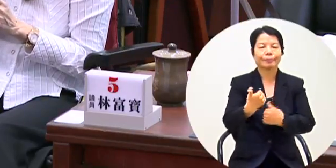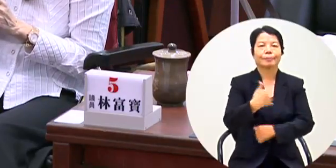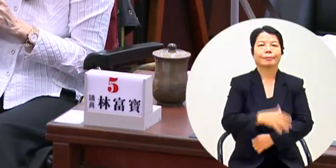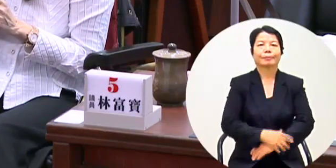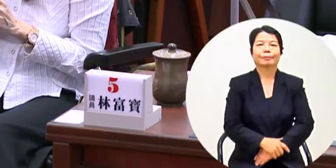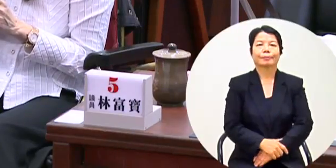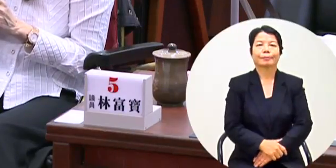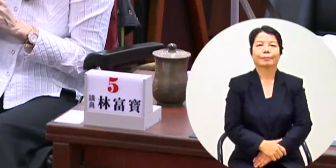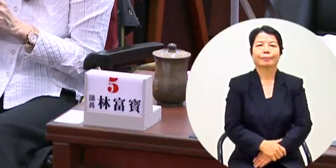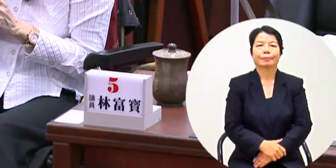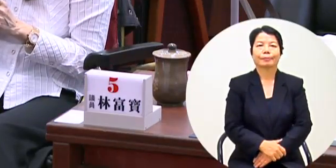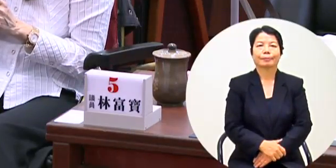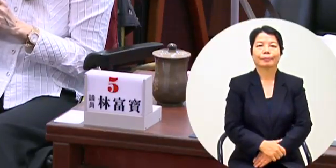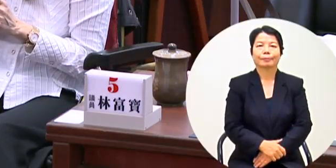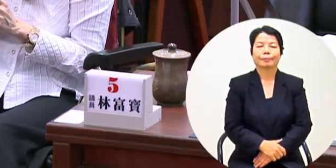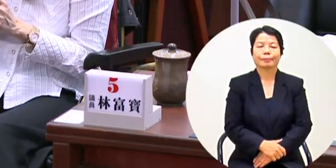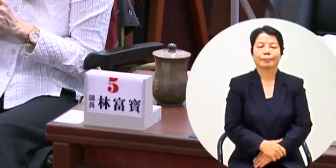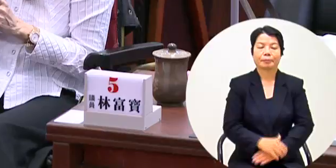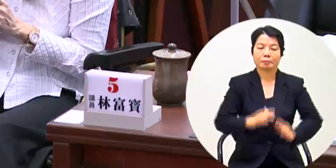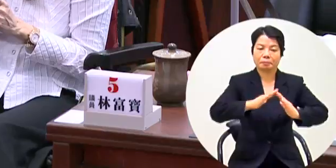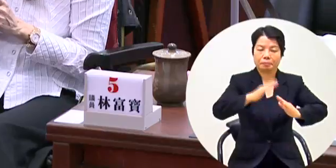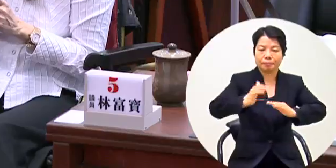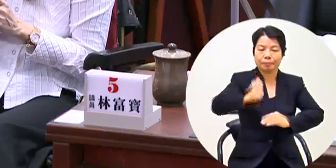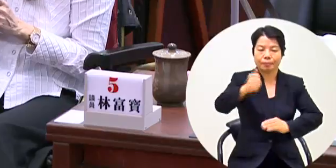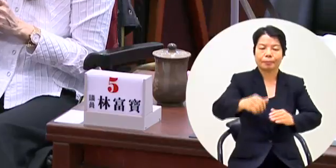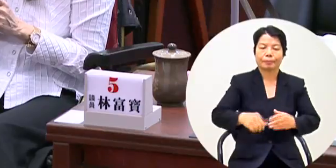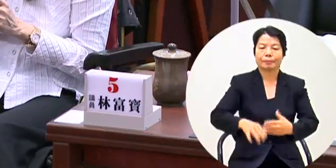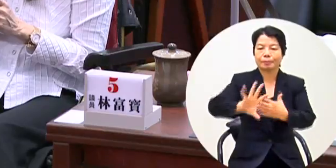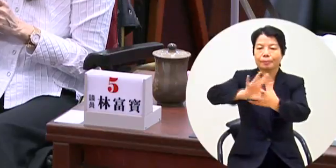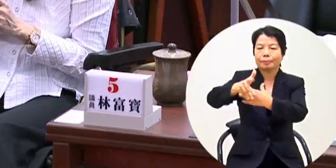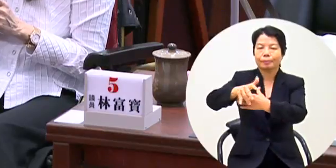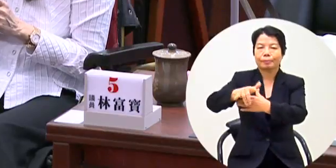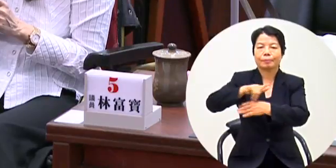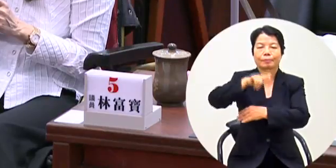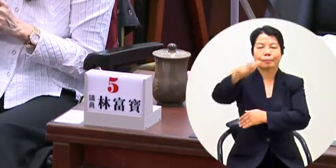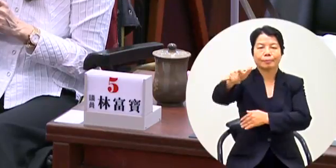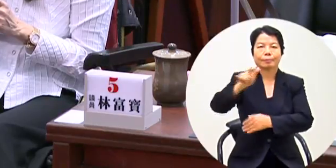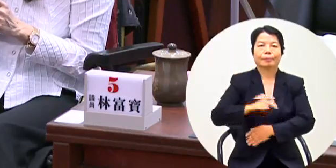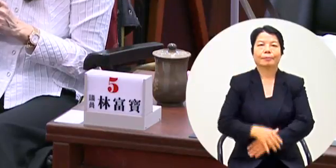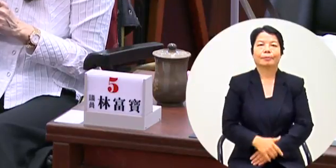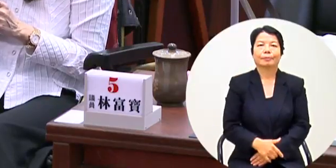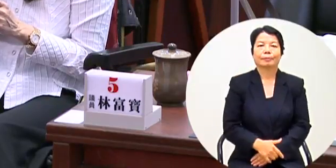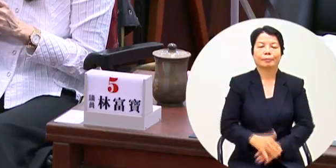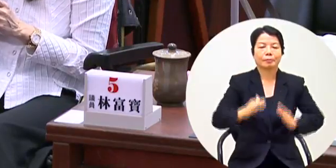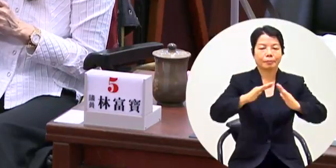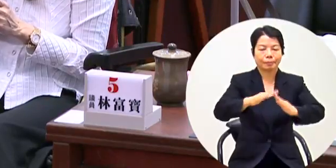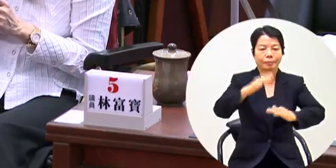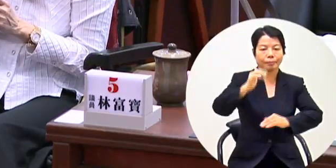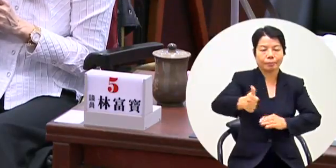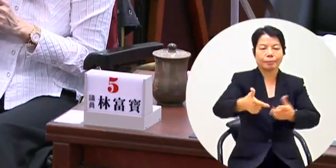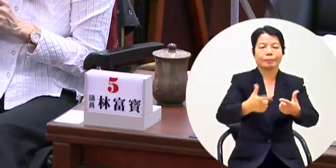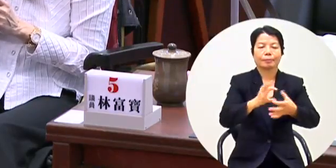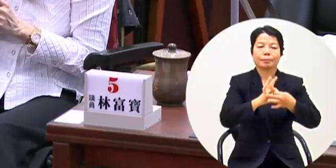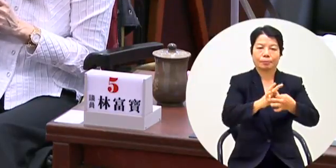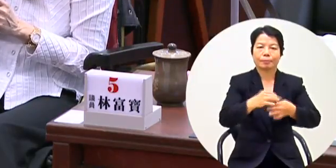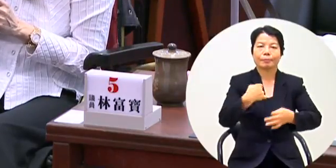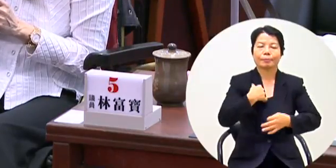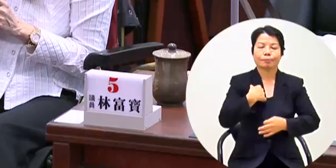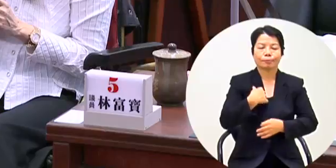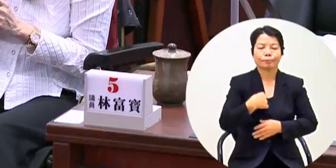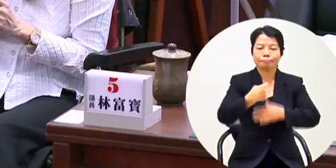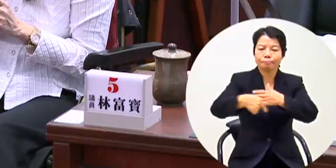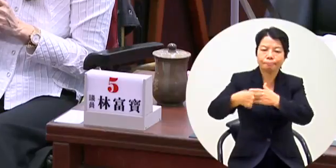当时在国外，好，那但是市长还是非常的关心我的这个受伤的状况。同时，